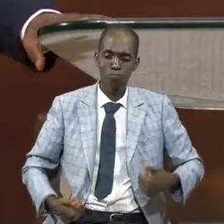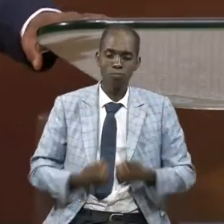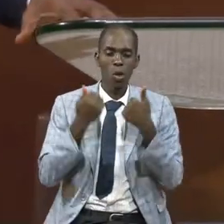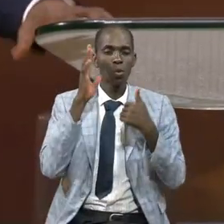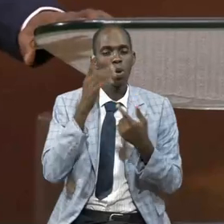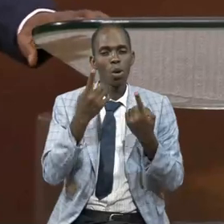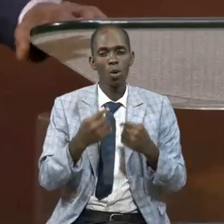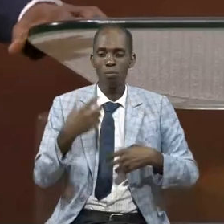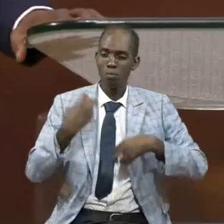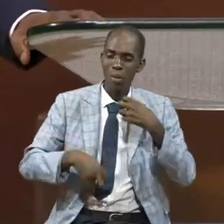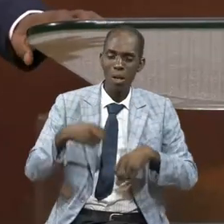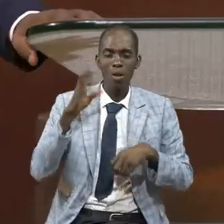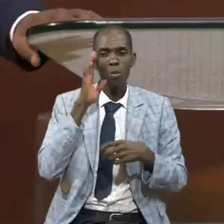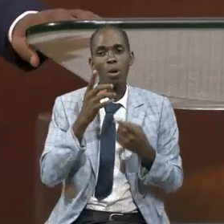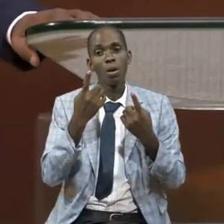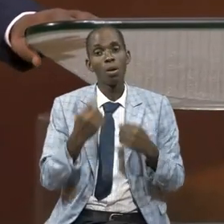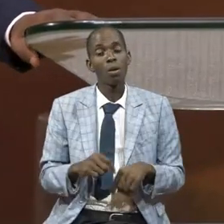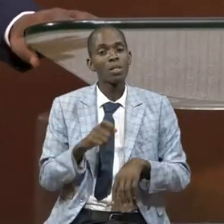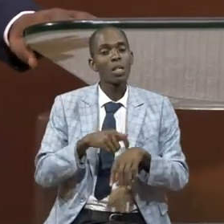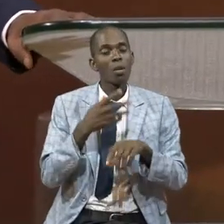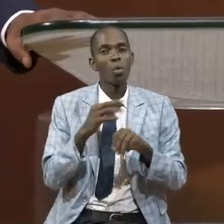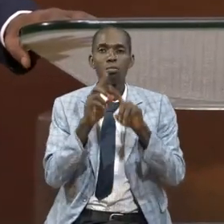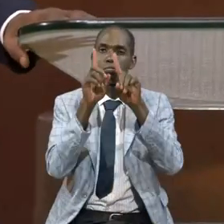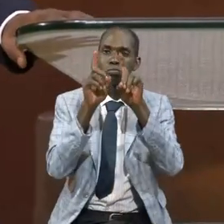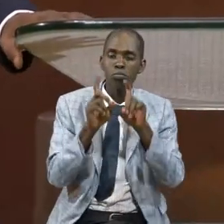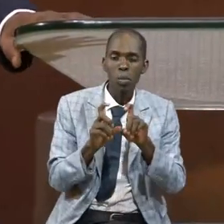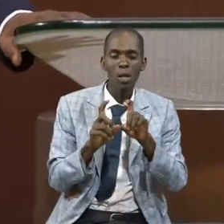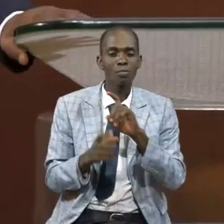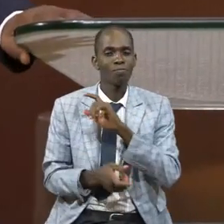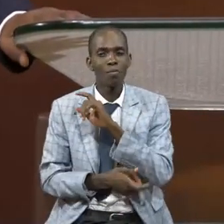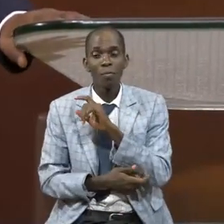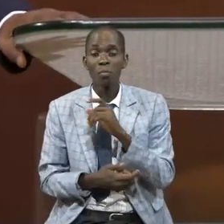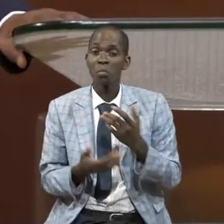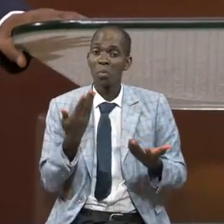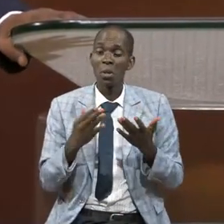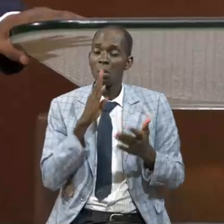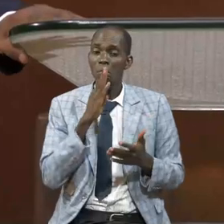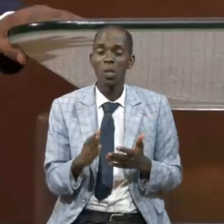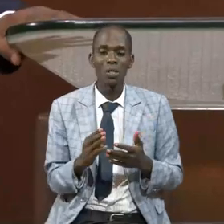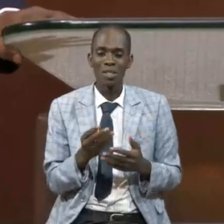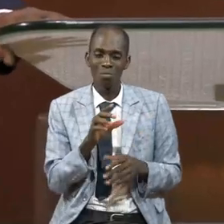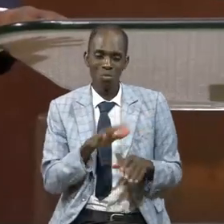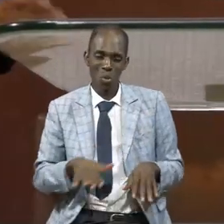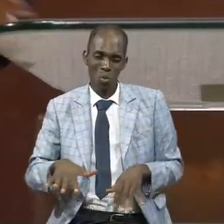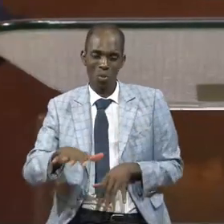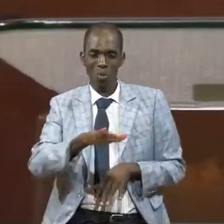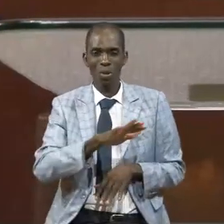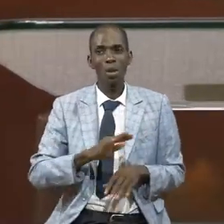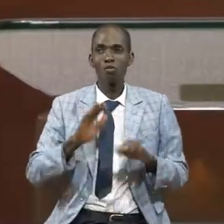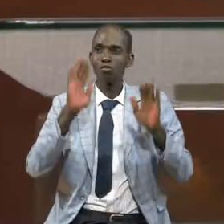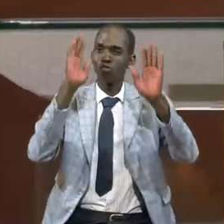viendront, des temps difficiles viendront, des temps de tentation, d'épreuves, même la tribulation